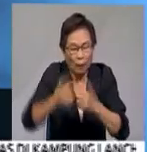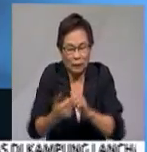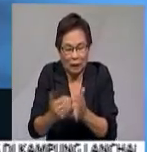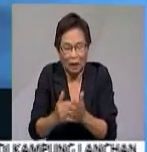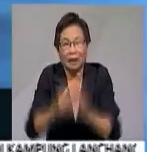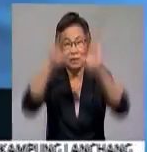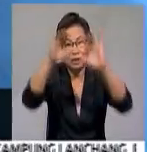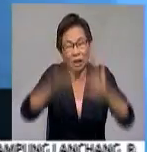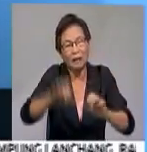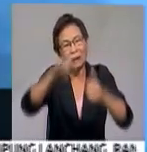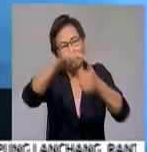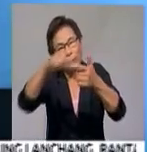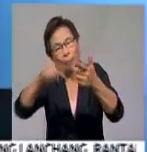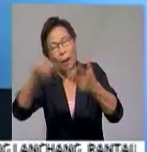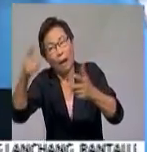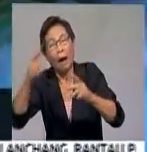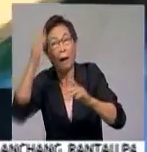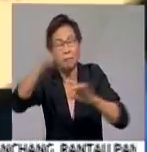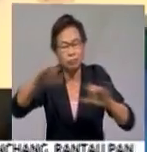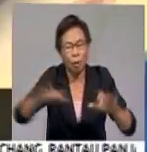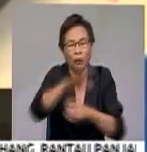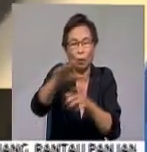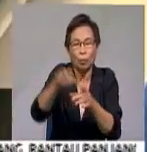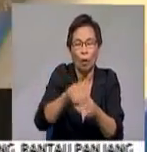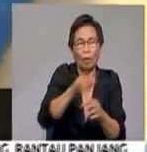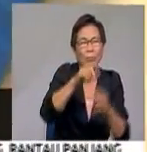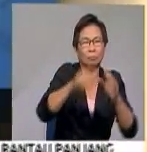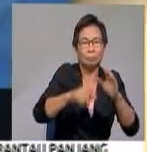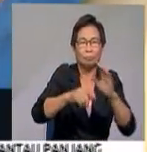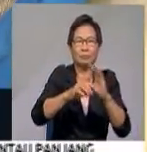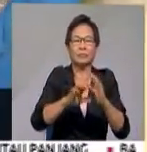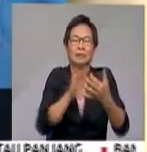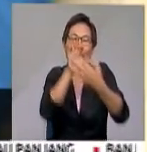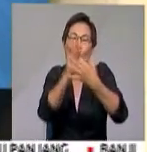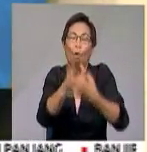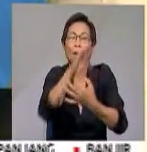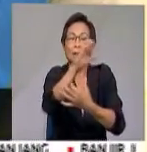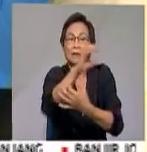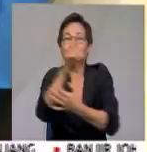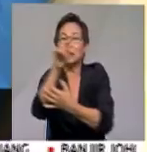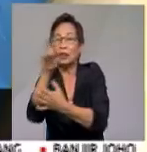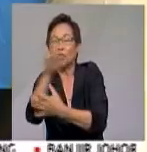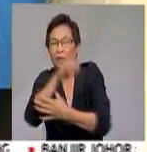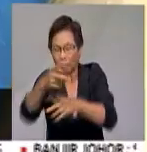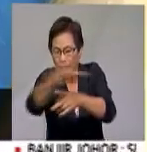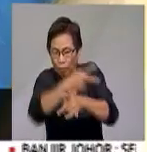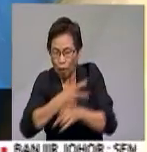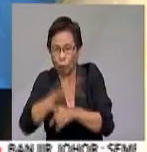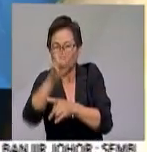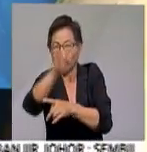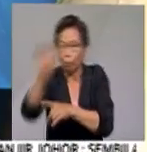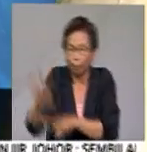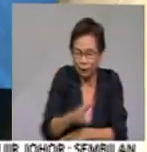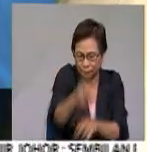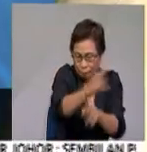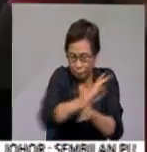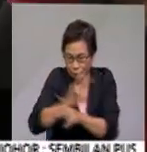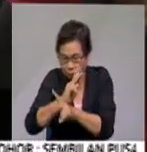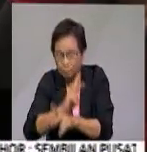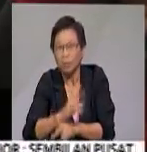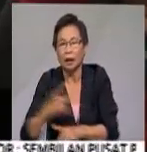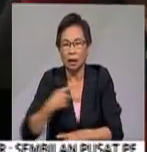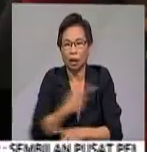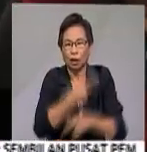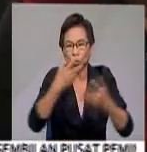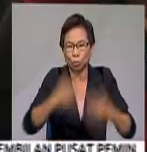pendekatan baru akan dilaksanakan termasuk pemasangan kamera litar tertutup dan pengawasan 24 jam. Kita